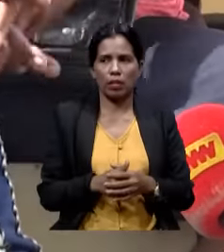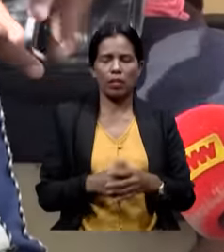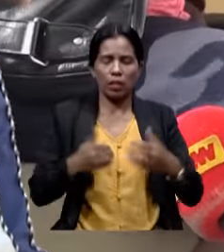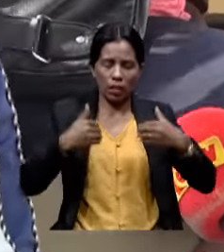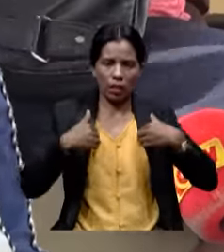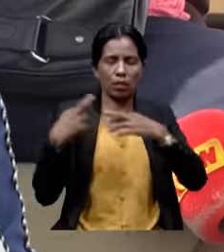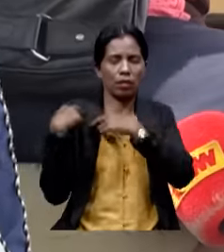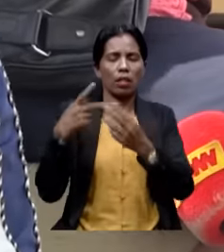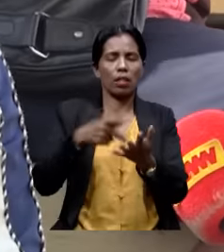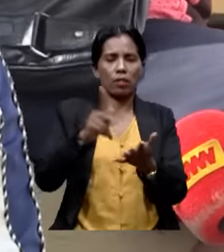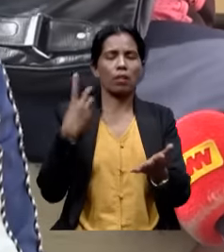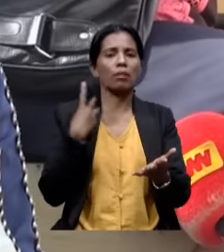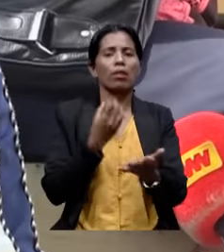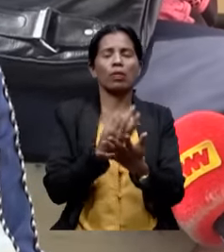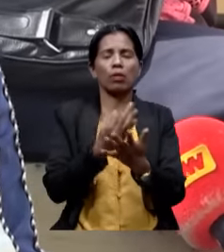kata kata selo ami no sani de belakon